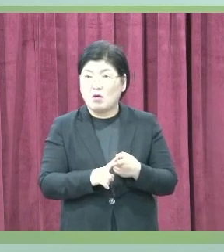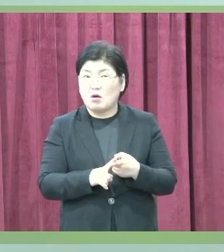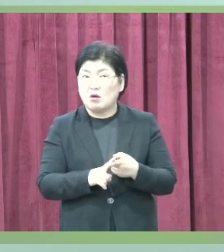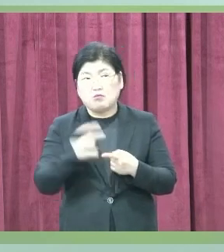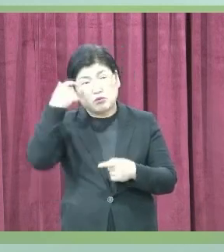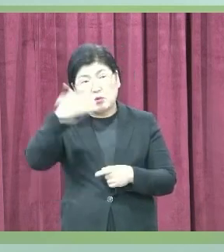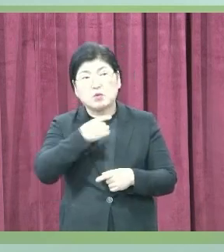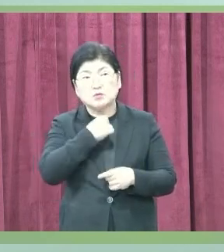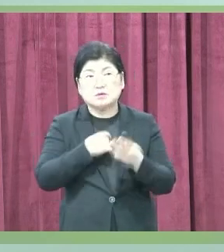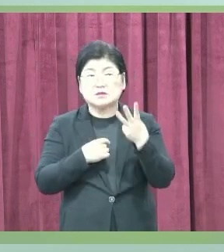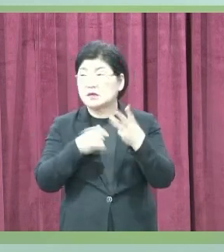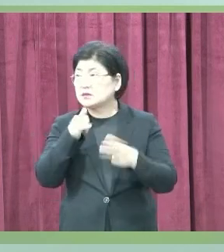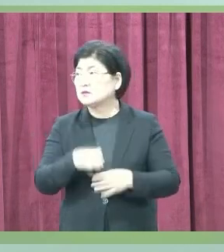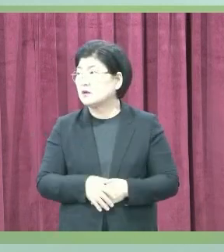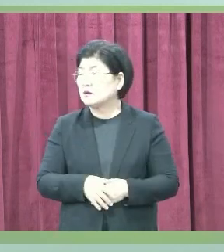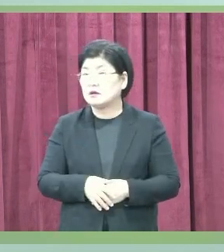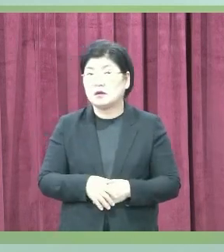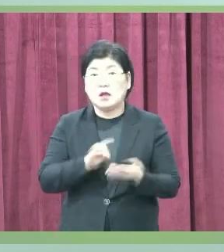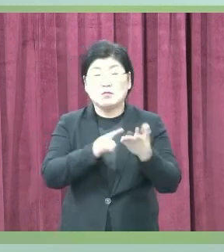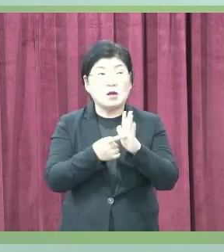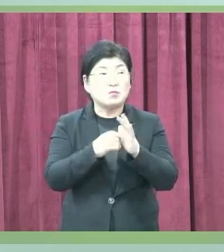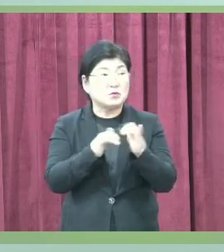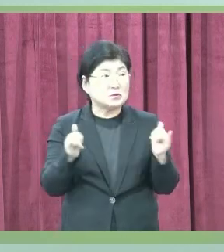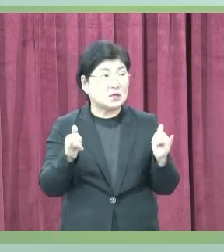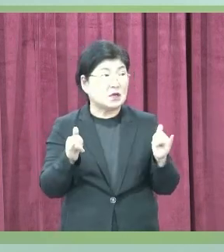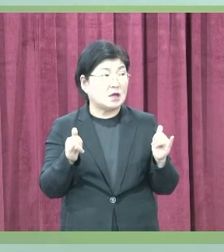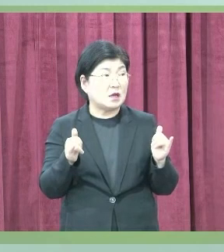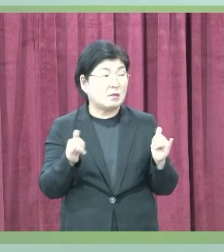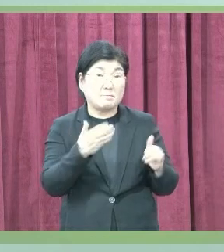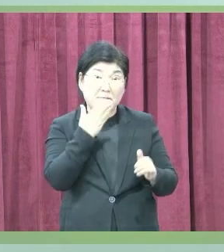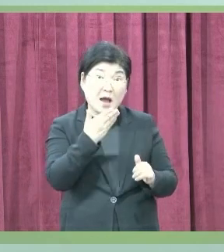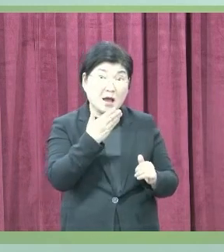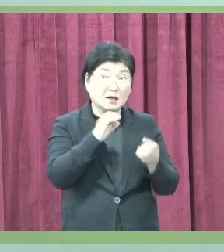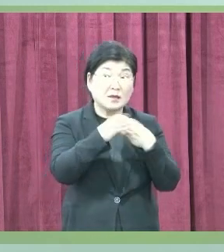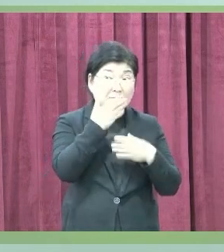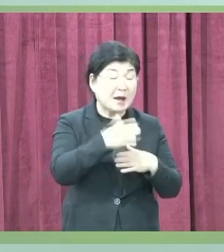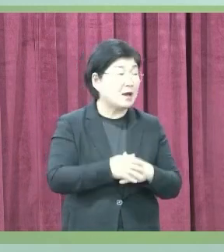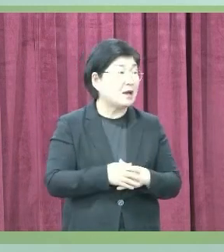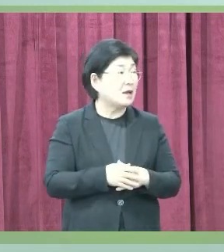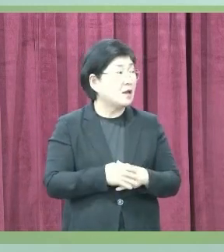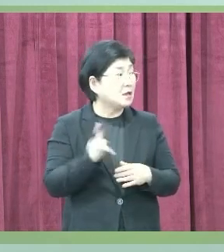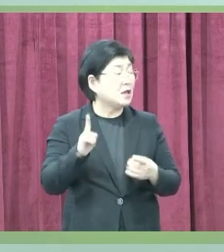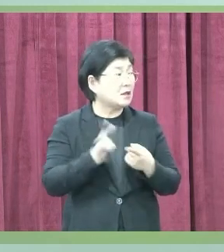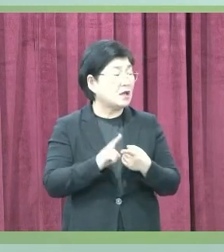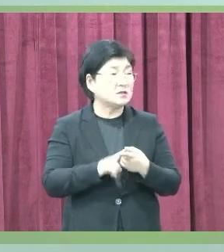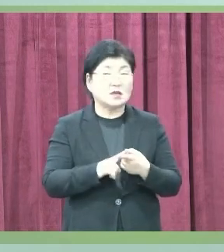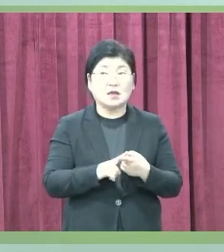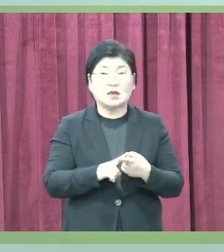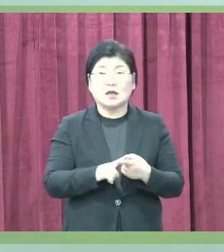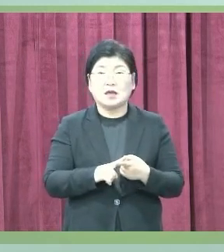3개 정도 되는데 혹시 발표자께서 과장님 네. 말씀 주시겠습니까? 일단 그 데이터 수집에 윤리적